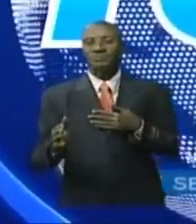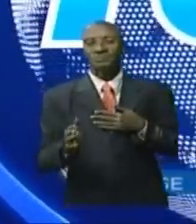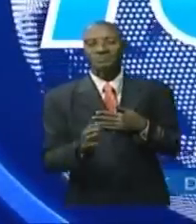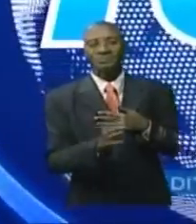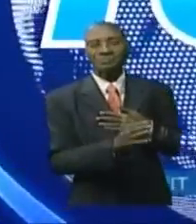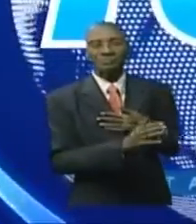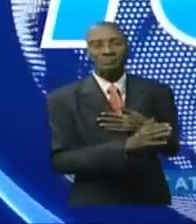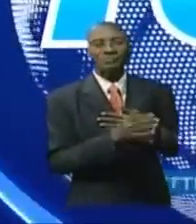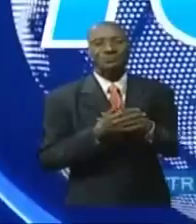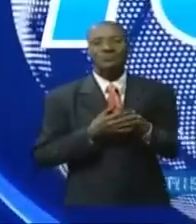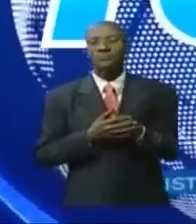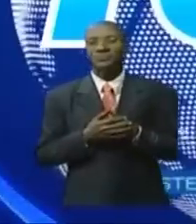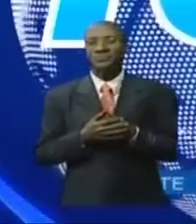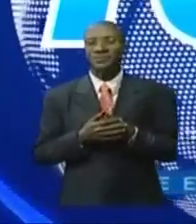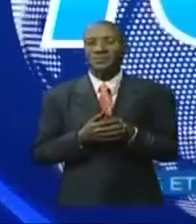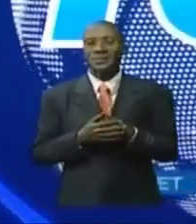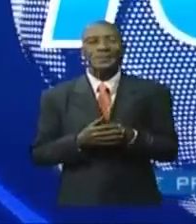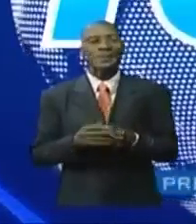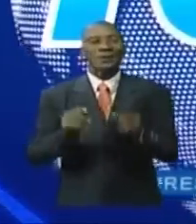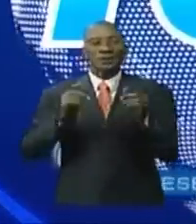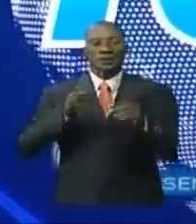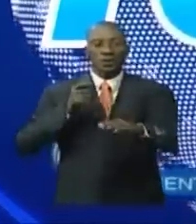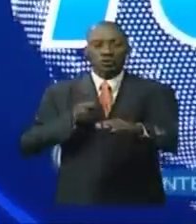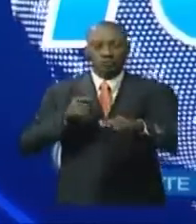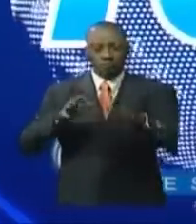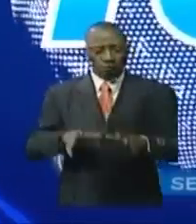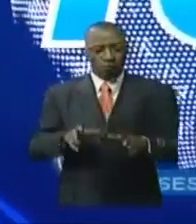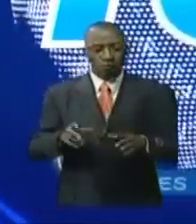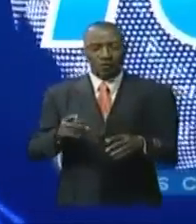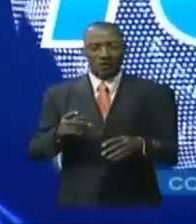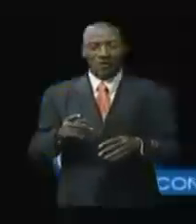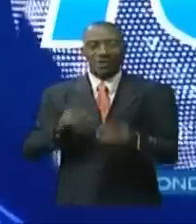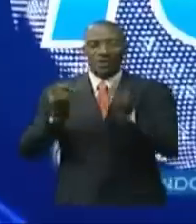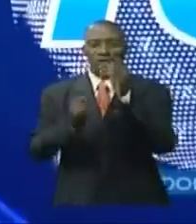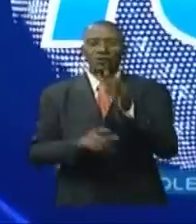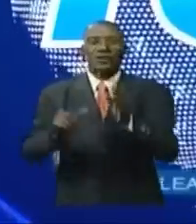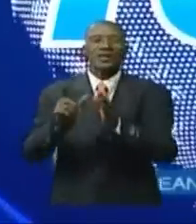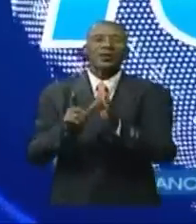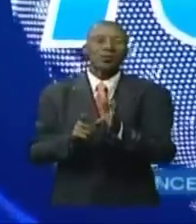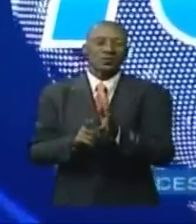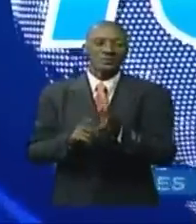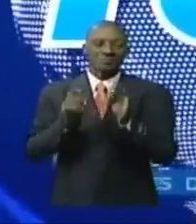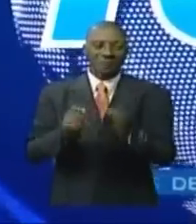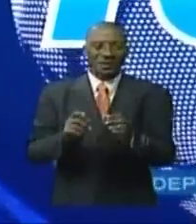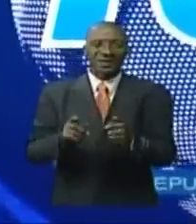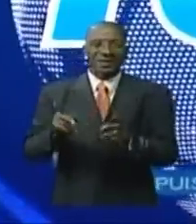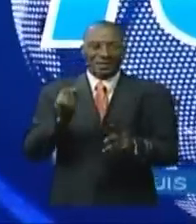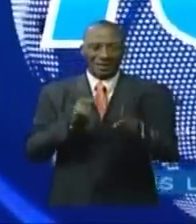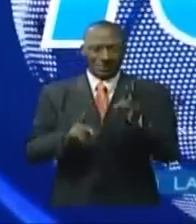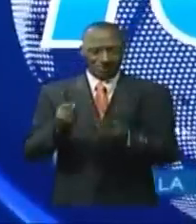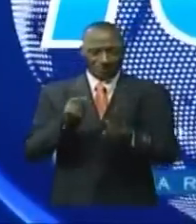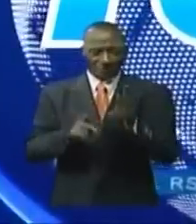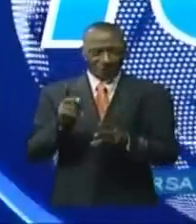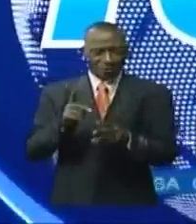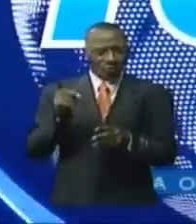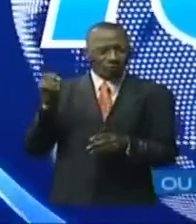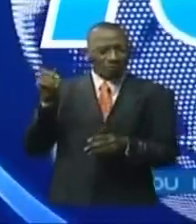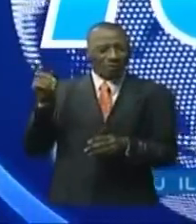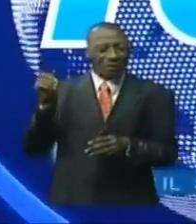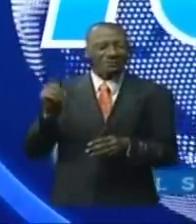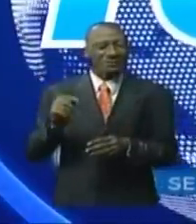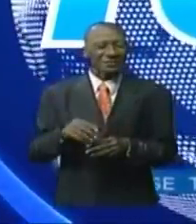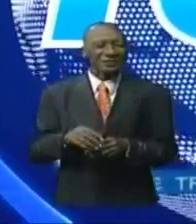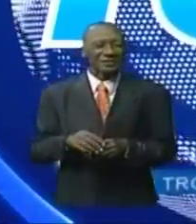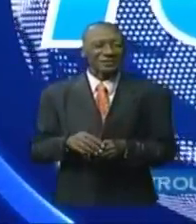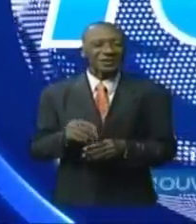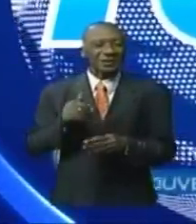populaire condamnée par la loi a été malheureusement pratiquée par la population de Kakoukia Kalima, territoire de Pangui dans